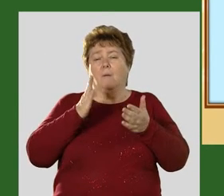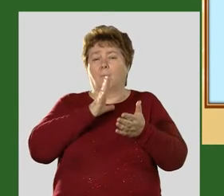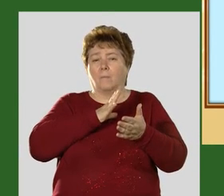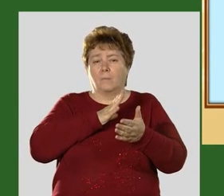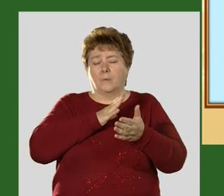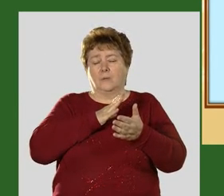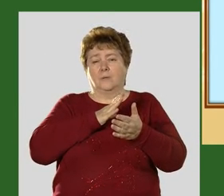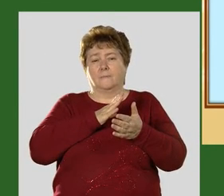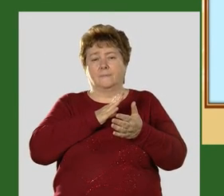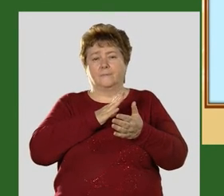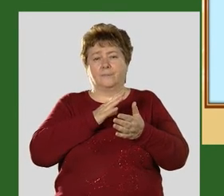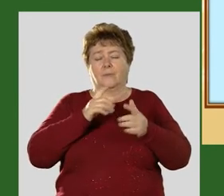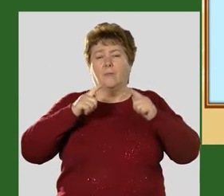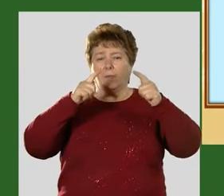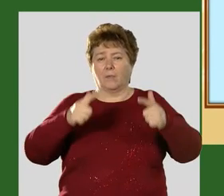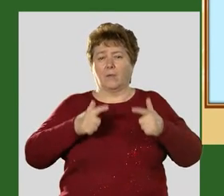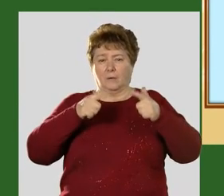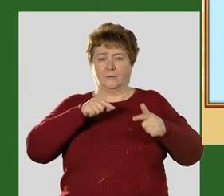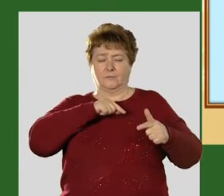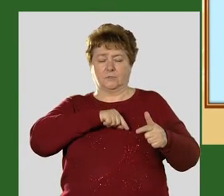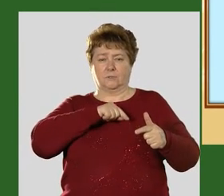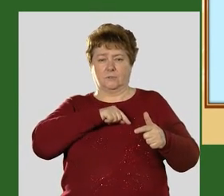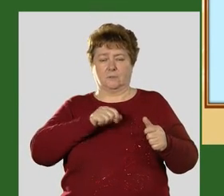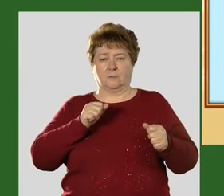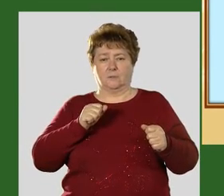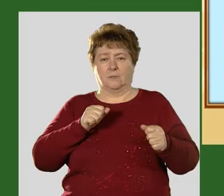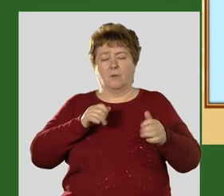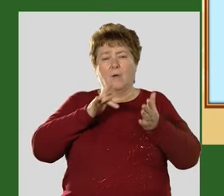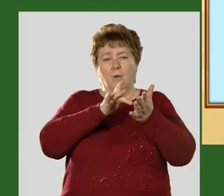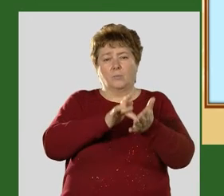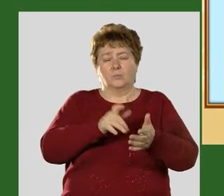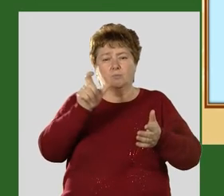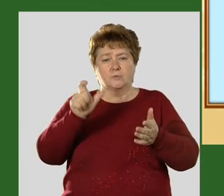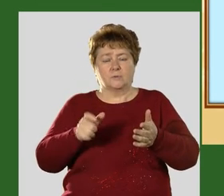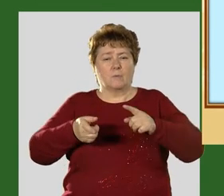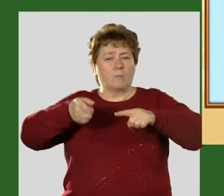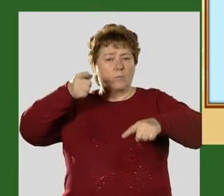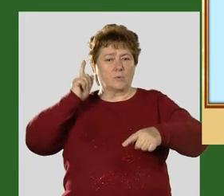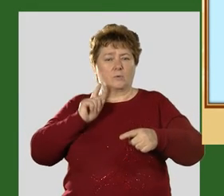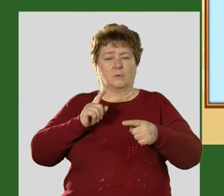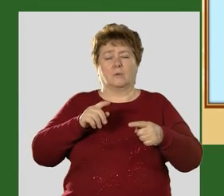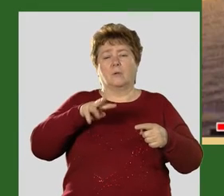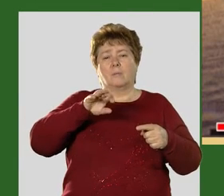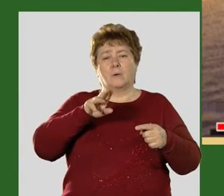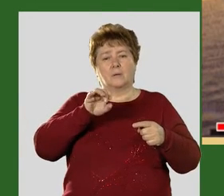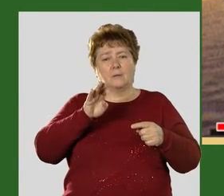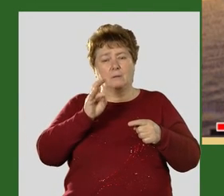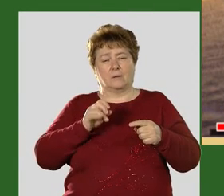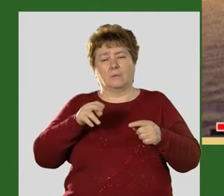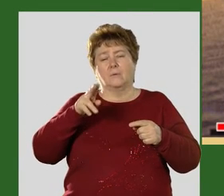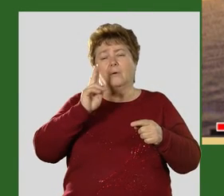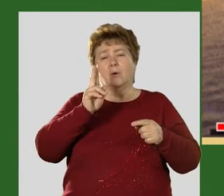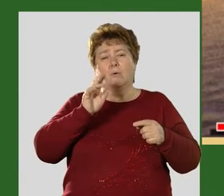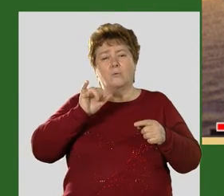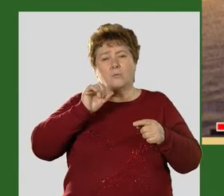носили преимущественно географический характер. Путешественники прошлого Фернан Магеллан,